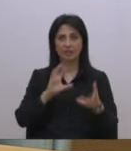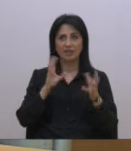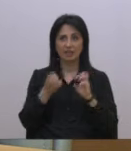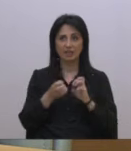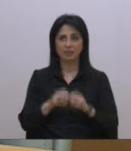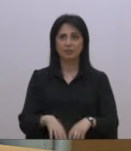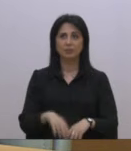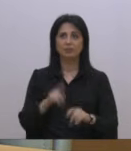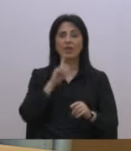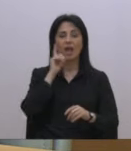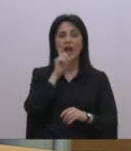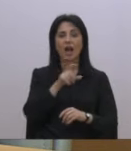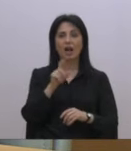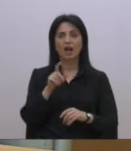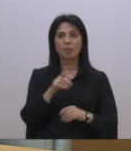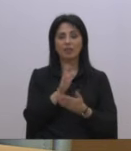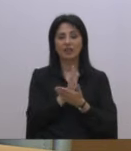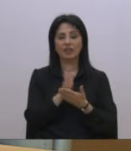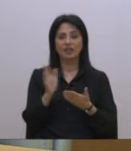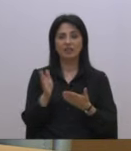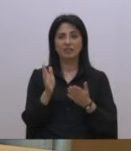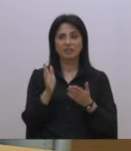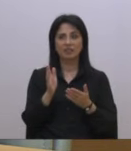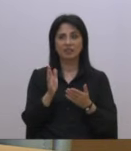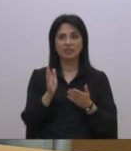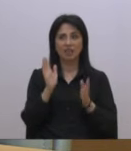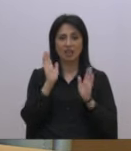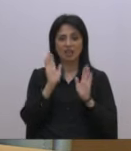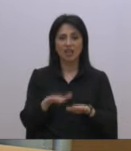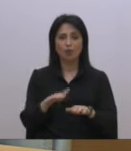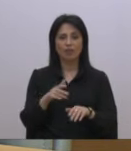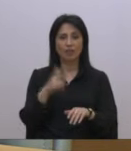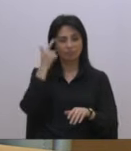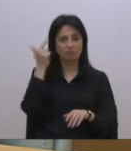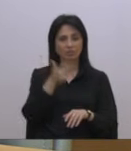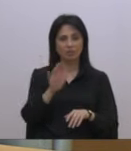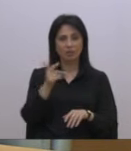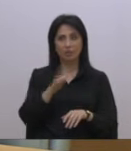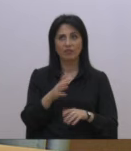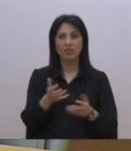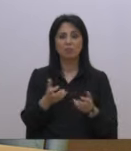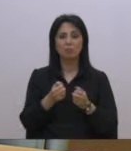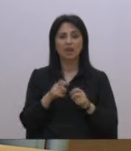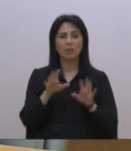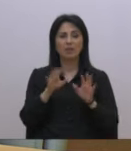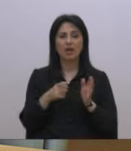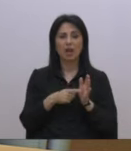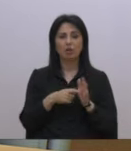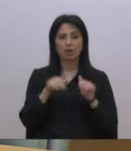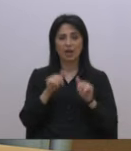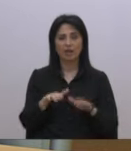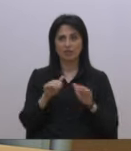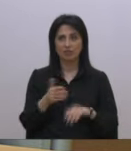დეგრადიზაცია და ახალგაზრდების ნაწილი დატოვა სრულიად უცოდინარი. მიგვაღებინა ისეთი კანონები და